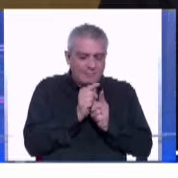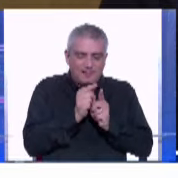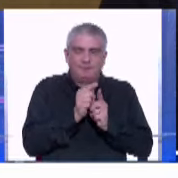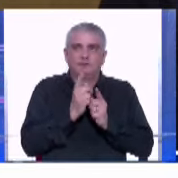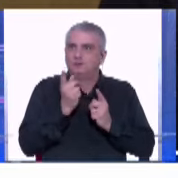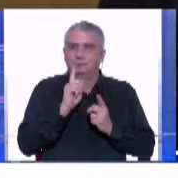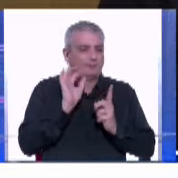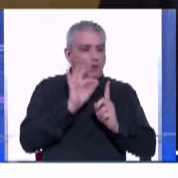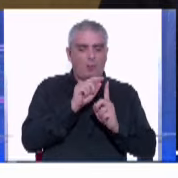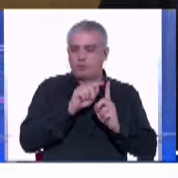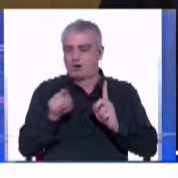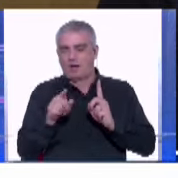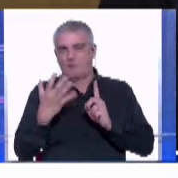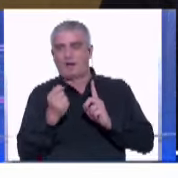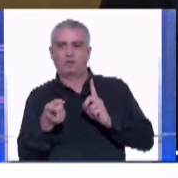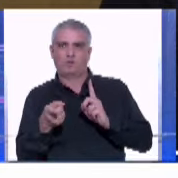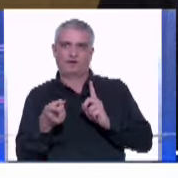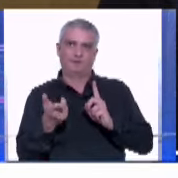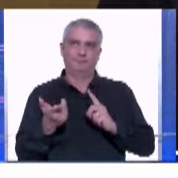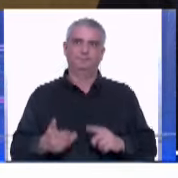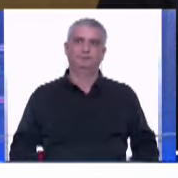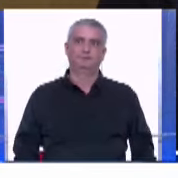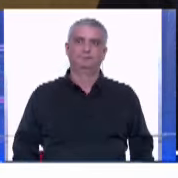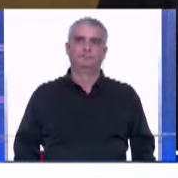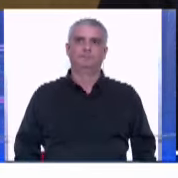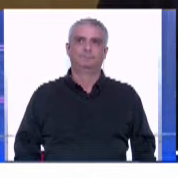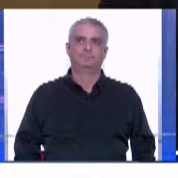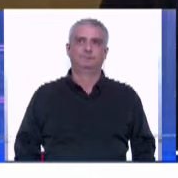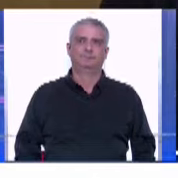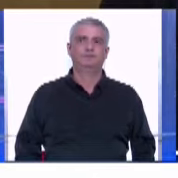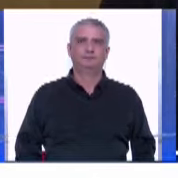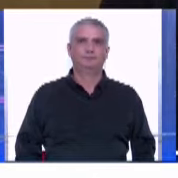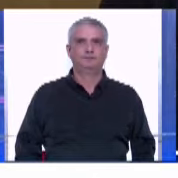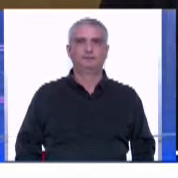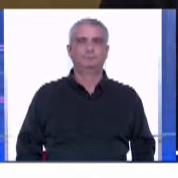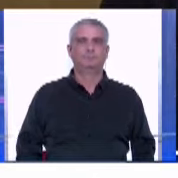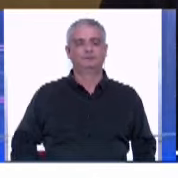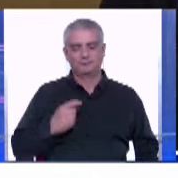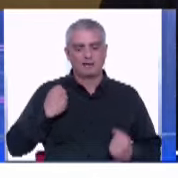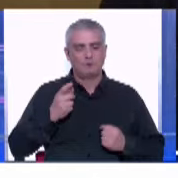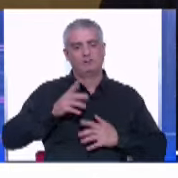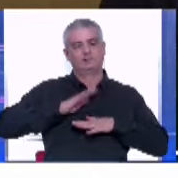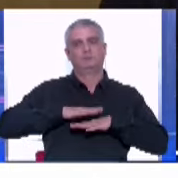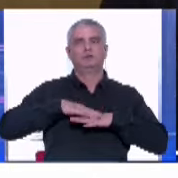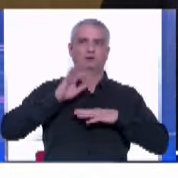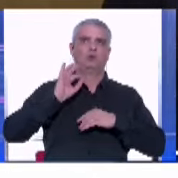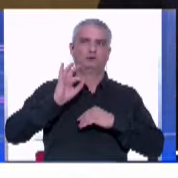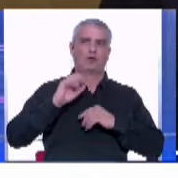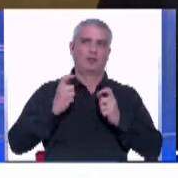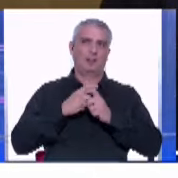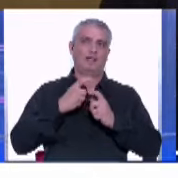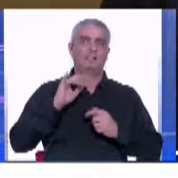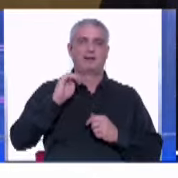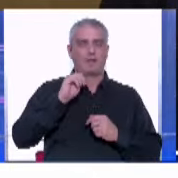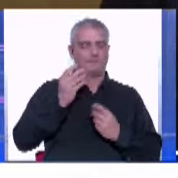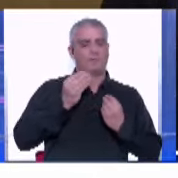שאתה לא פוגע בפני ערובה. אלה האימונים, זאת המקצועיות של הימ"מ,